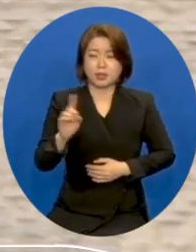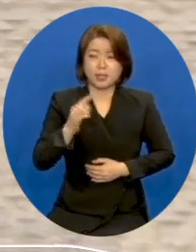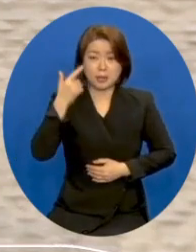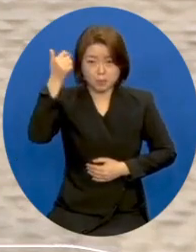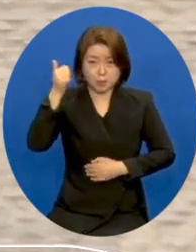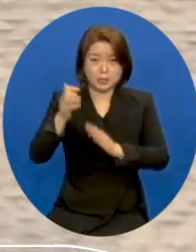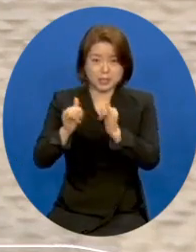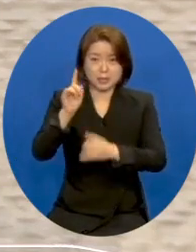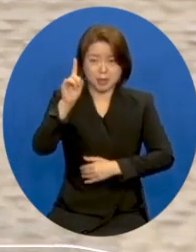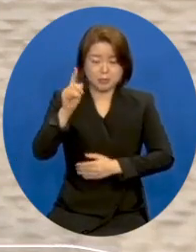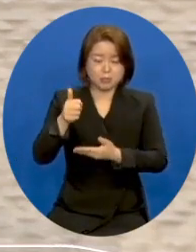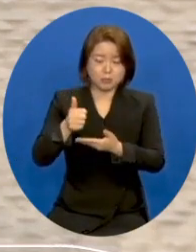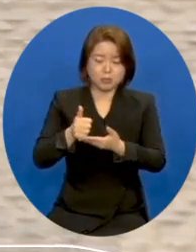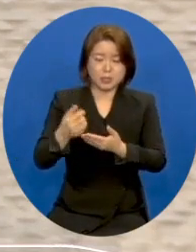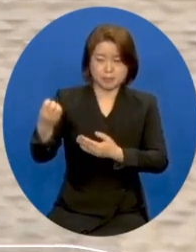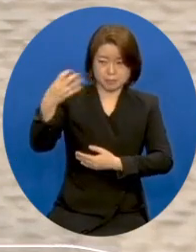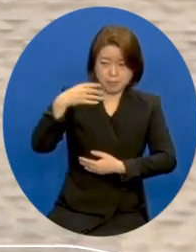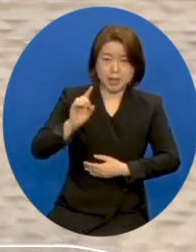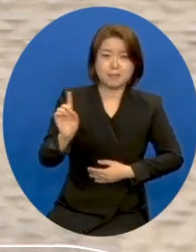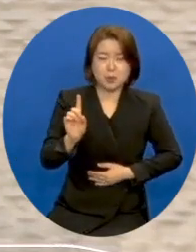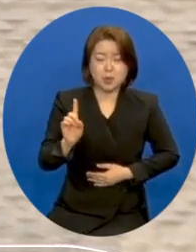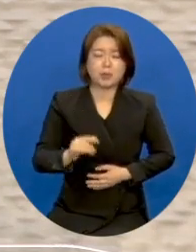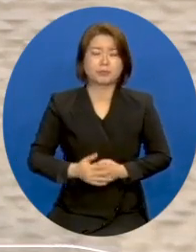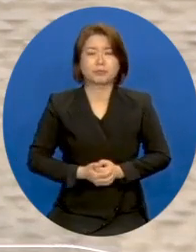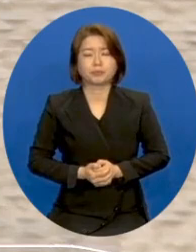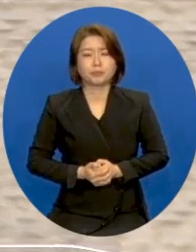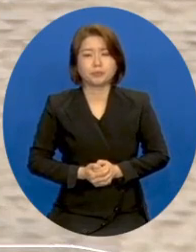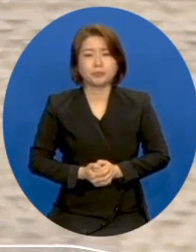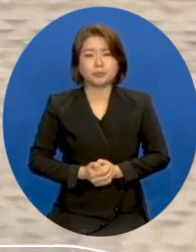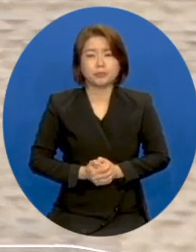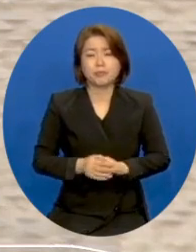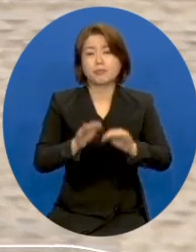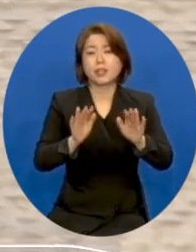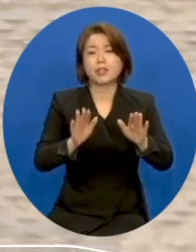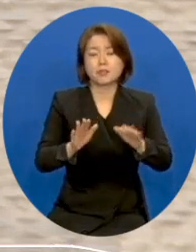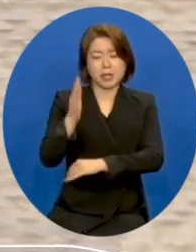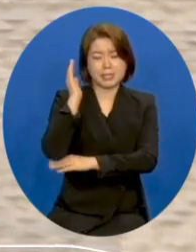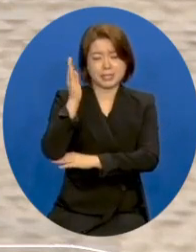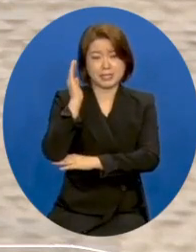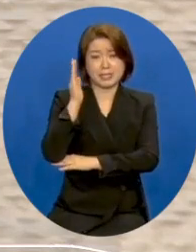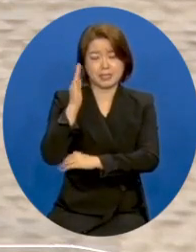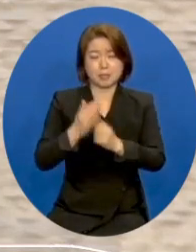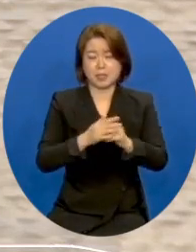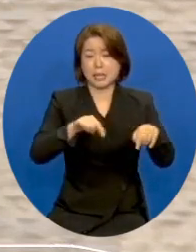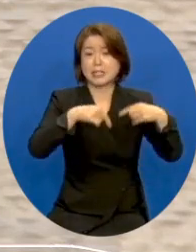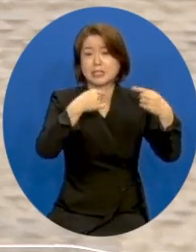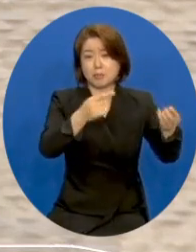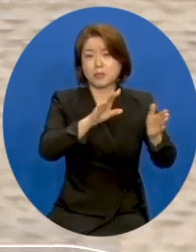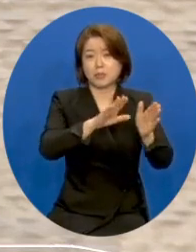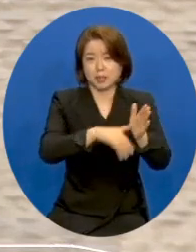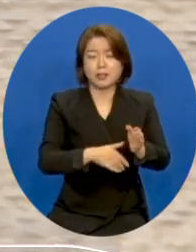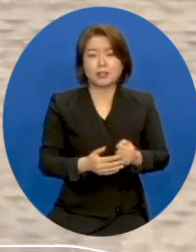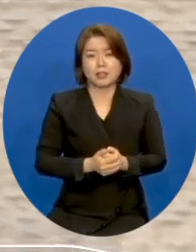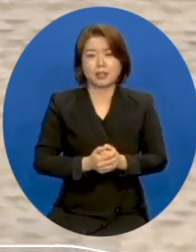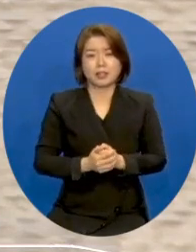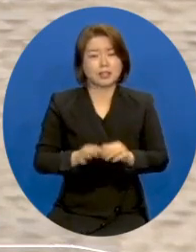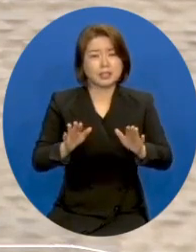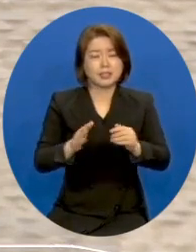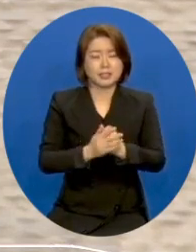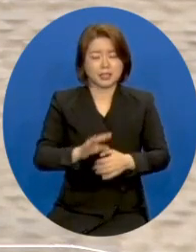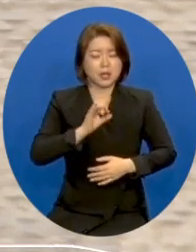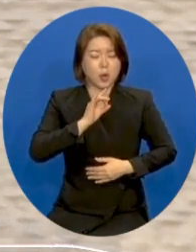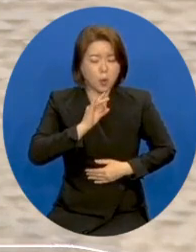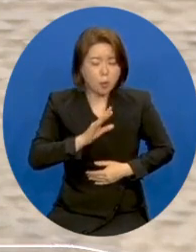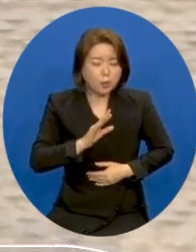목회자가 그런 고백을 했습니다. 이번 세미나를 참석하면서 이제는 오직